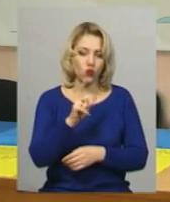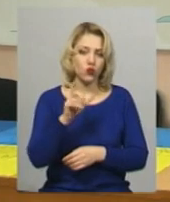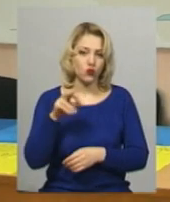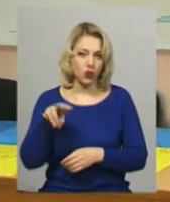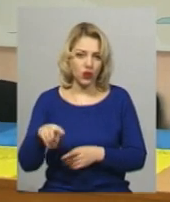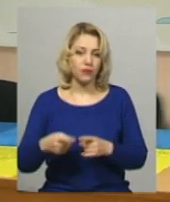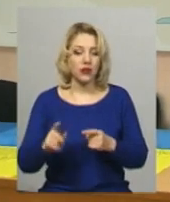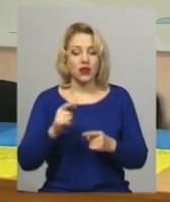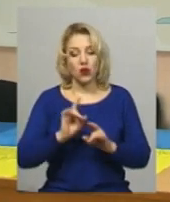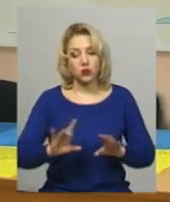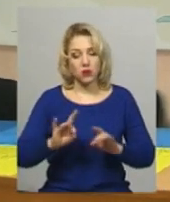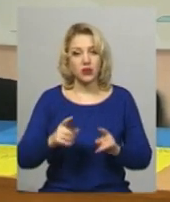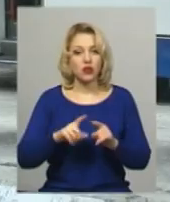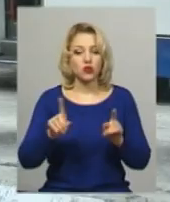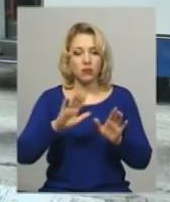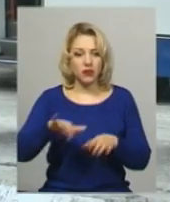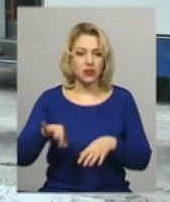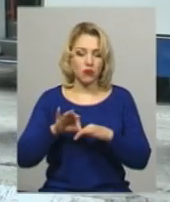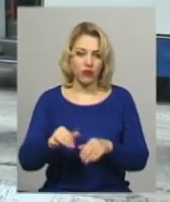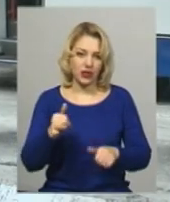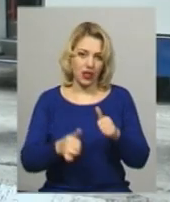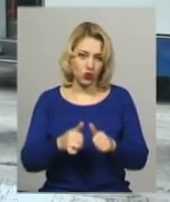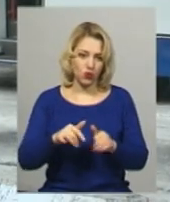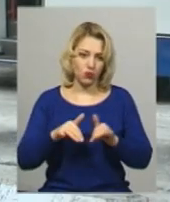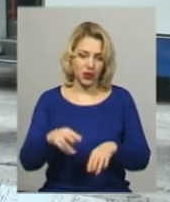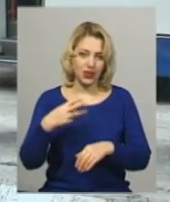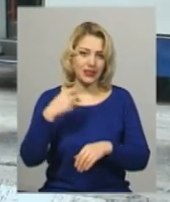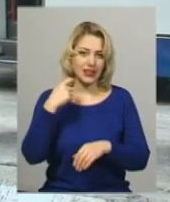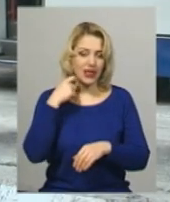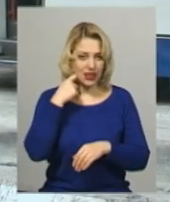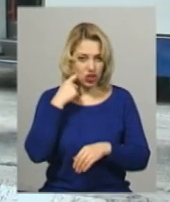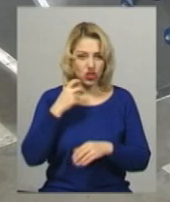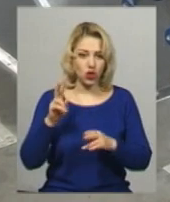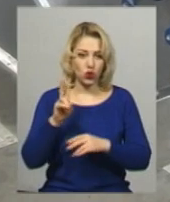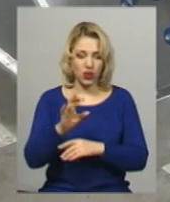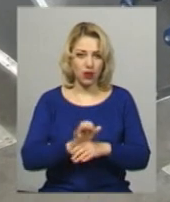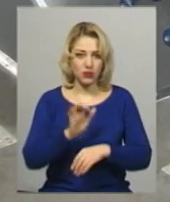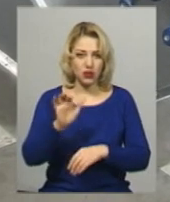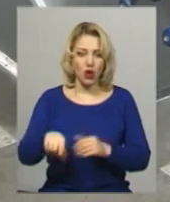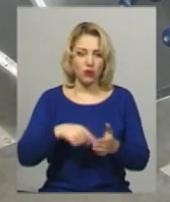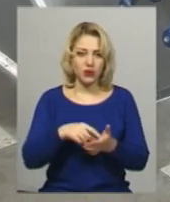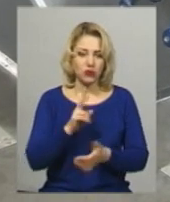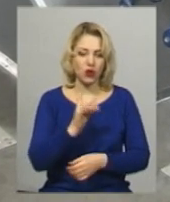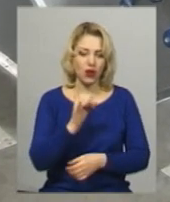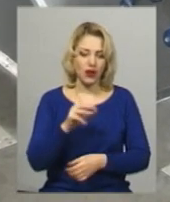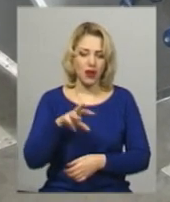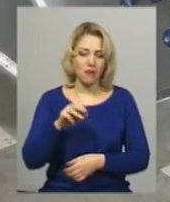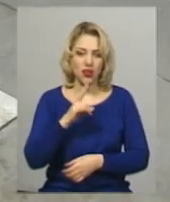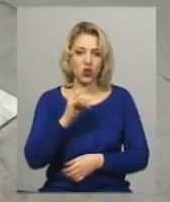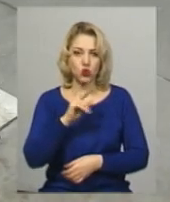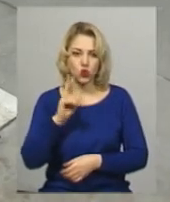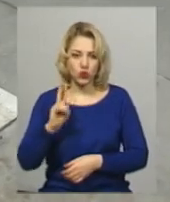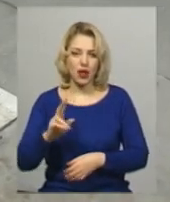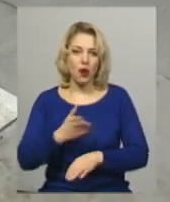Паламарчук розповідає, після проведення тендерної процедури 30-річний тролейбус доставили до міста Кременчук, що у Полтавській області.